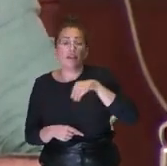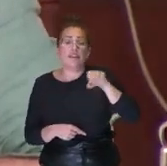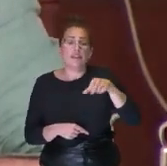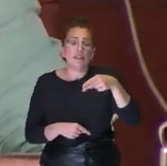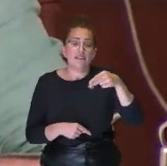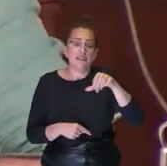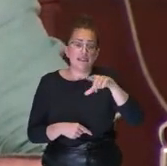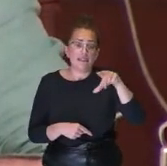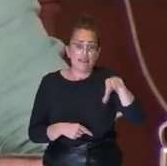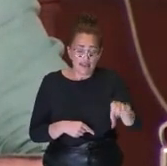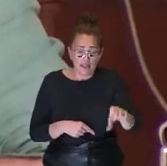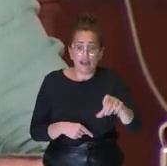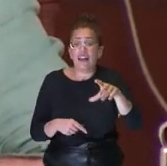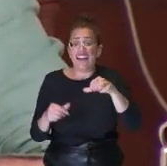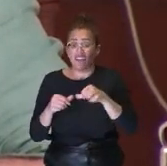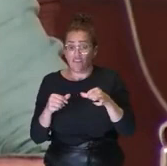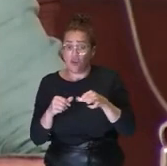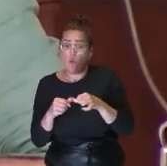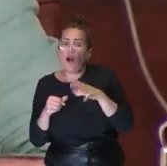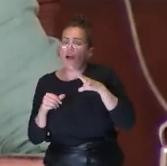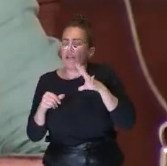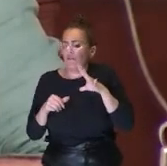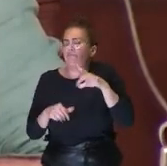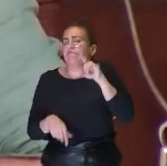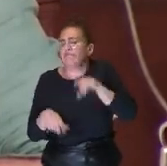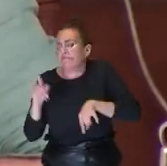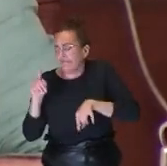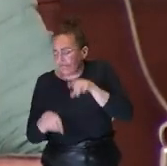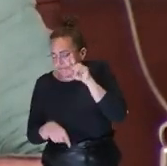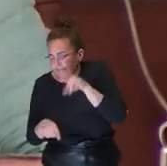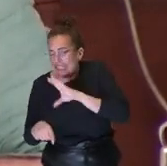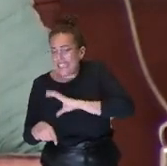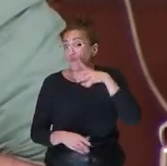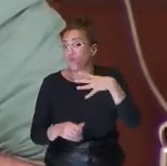a obtenu cette hausse pour certains secteurs de cette opération.